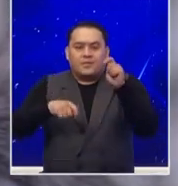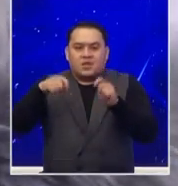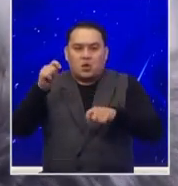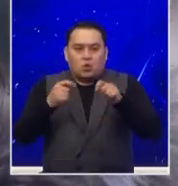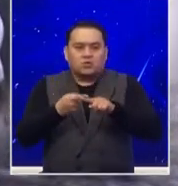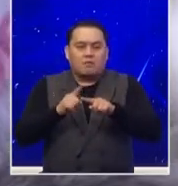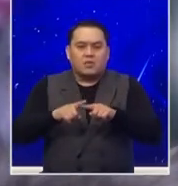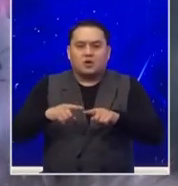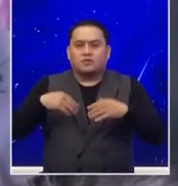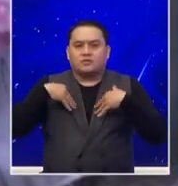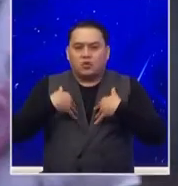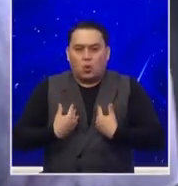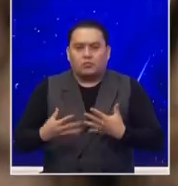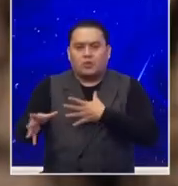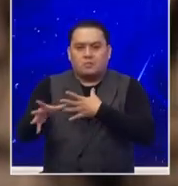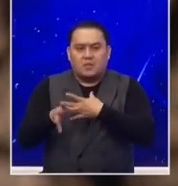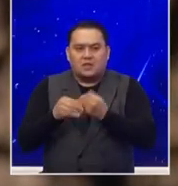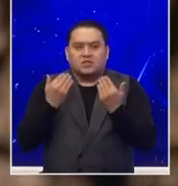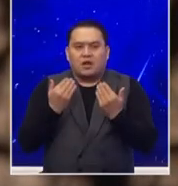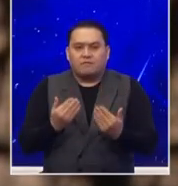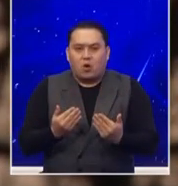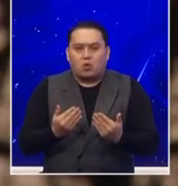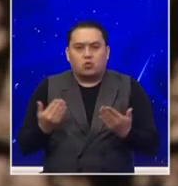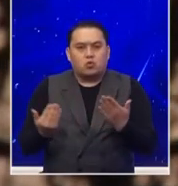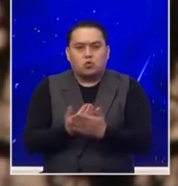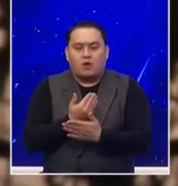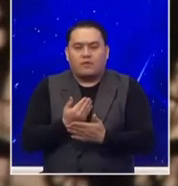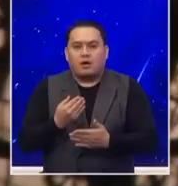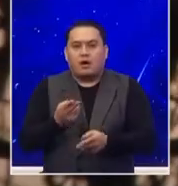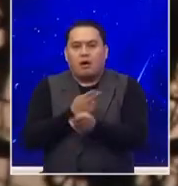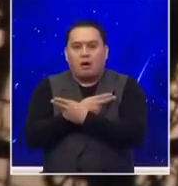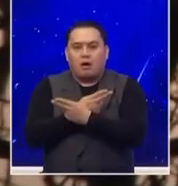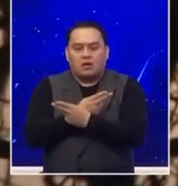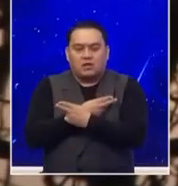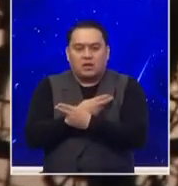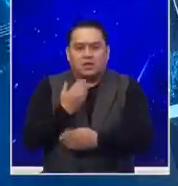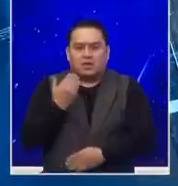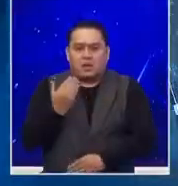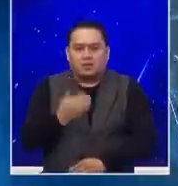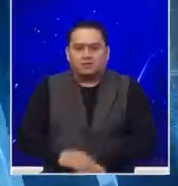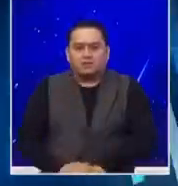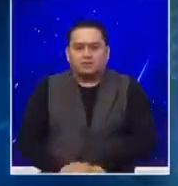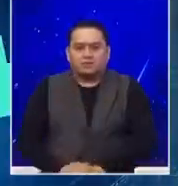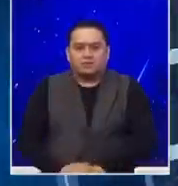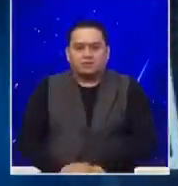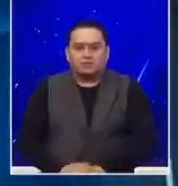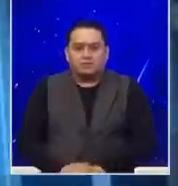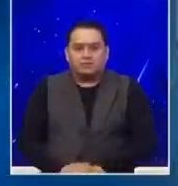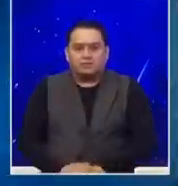дождем, словно скорбя вместе с ним. Ведь сегодня небеса приняли нового ангела, ангела в Тюбетейке.